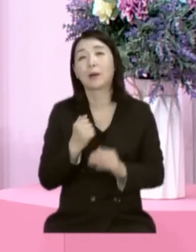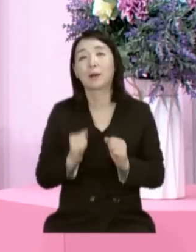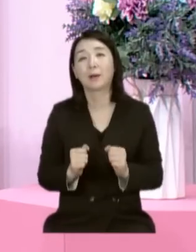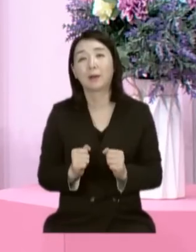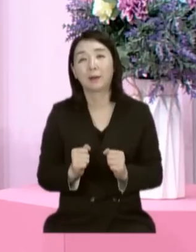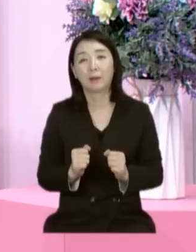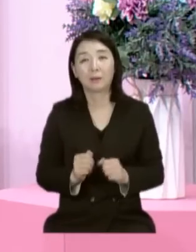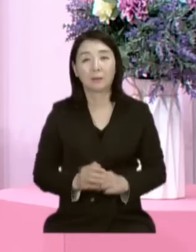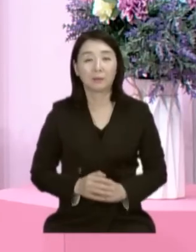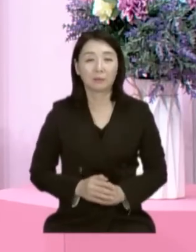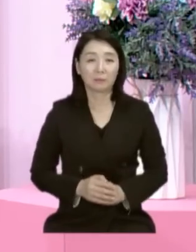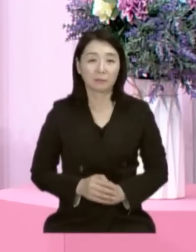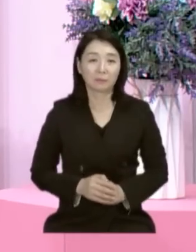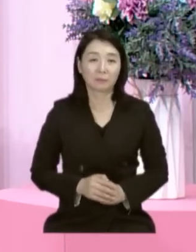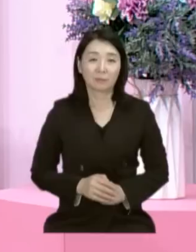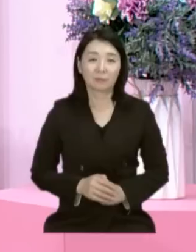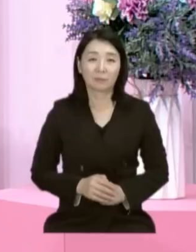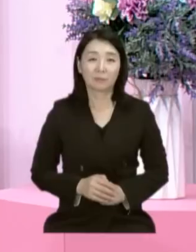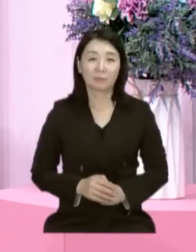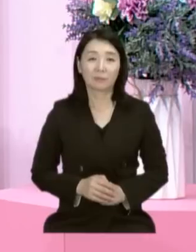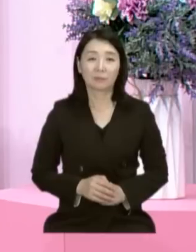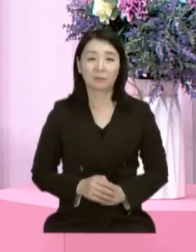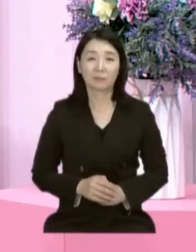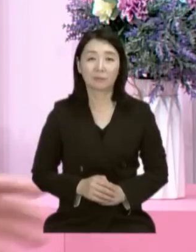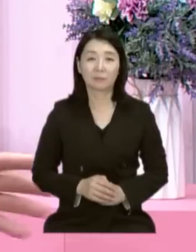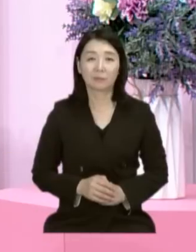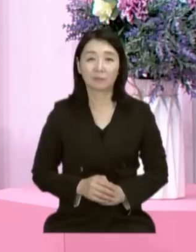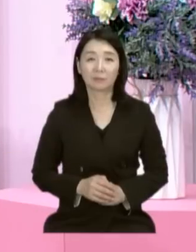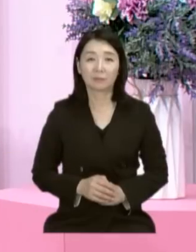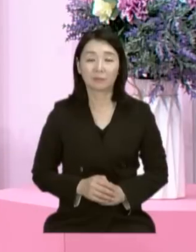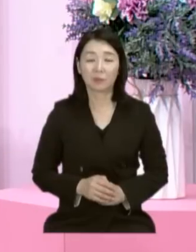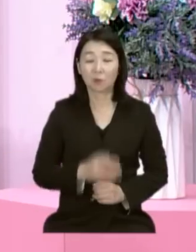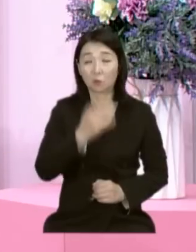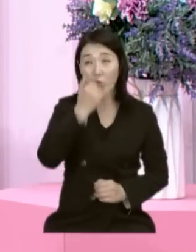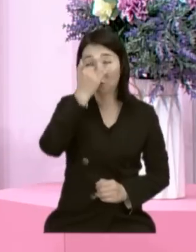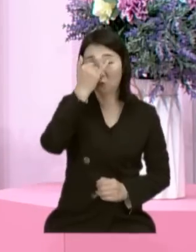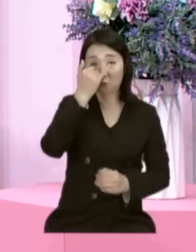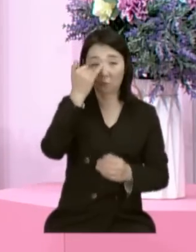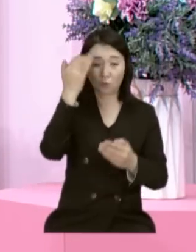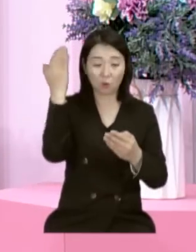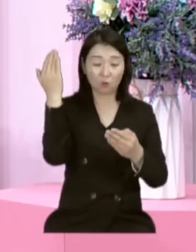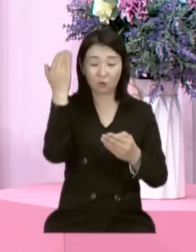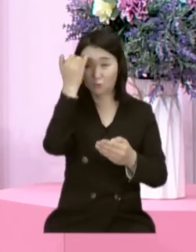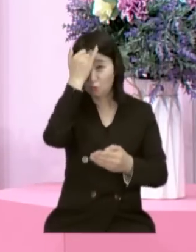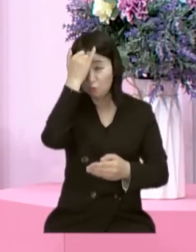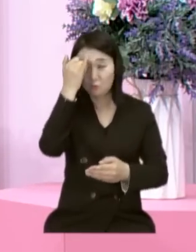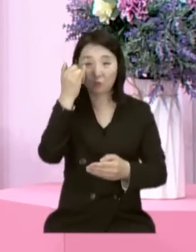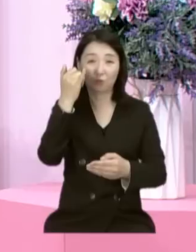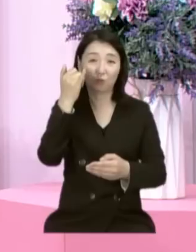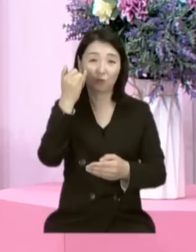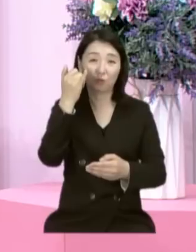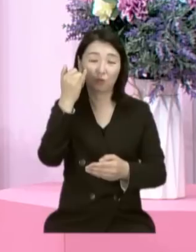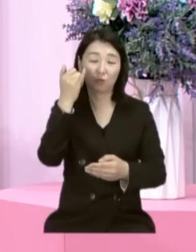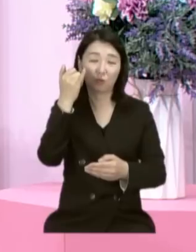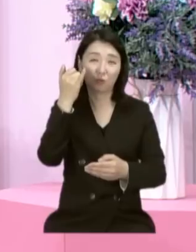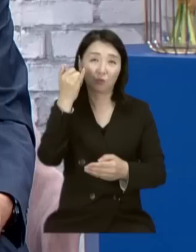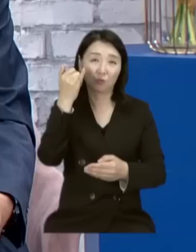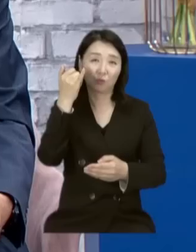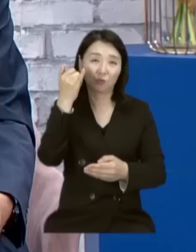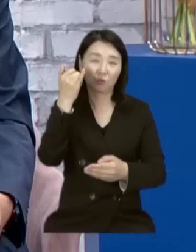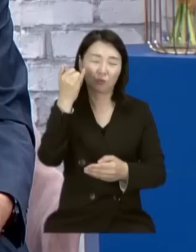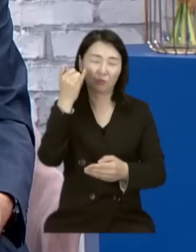계시고 그래서 이제 급하게 충주 의료원에 와서 보니 형은